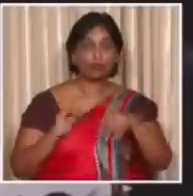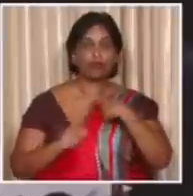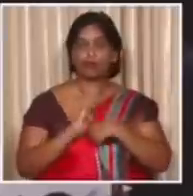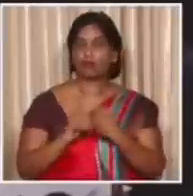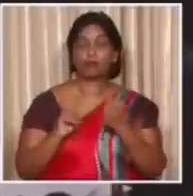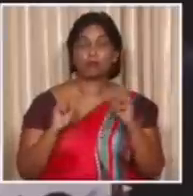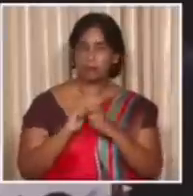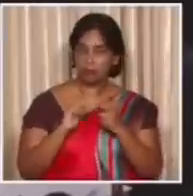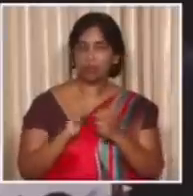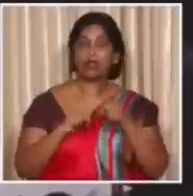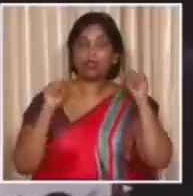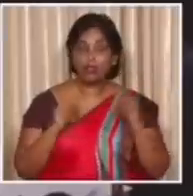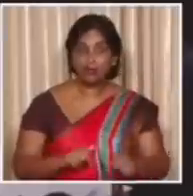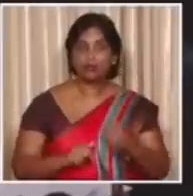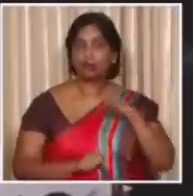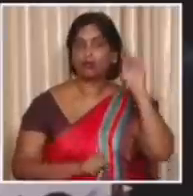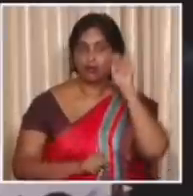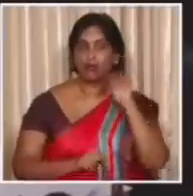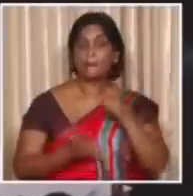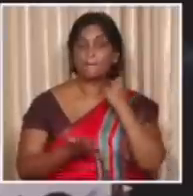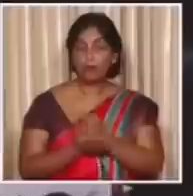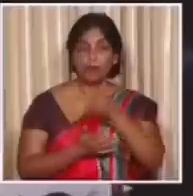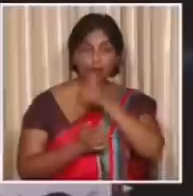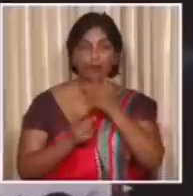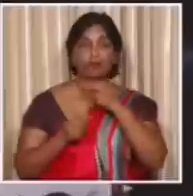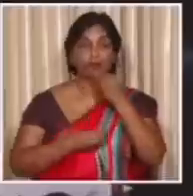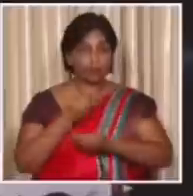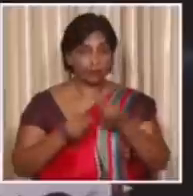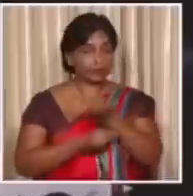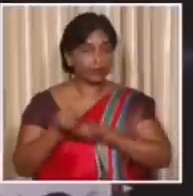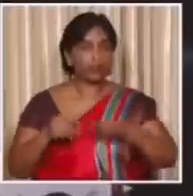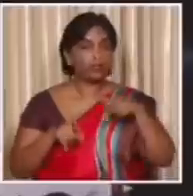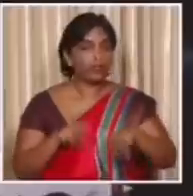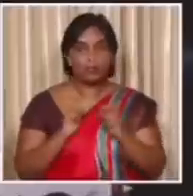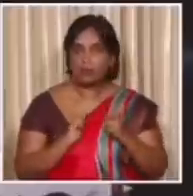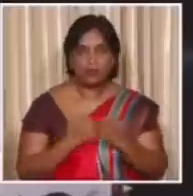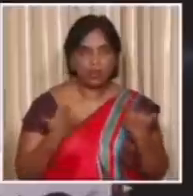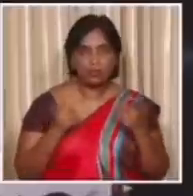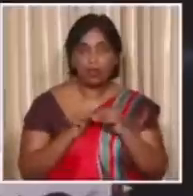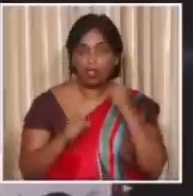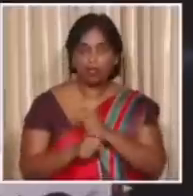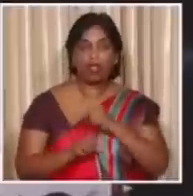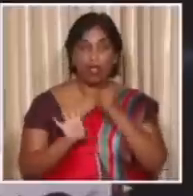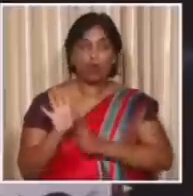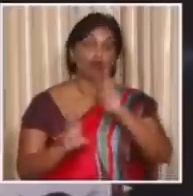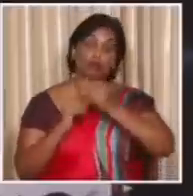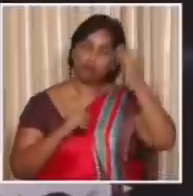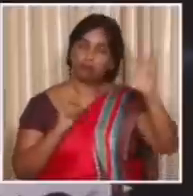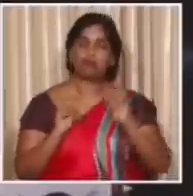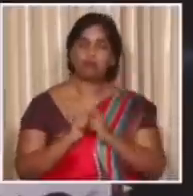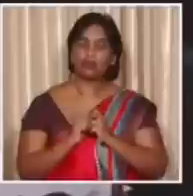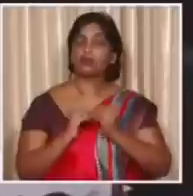ආර්ථිකයට බලපානවා කිව්වා. දැන් මම දැනගන්න කැමති මහ බැංකුව බැඳුම් කර ගනුදෙනුව දැන් බලපාන්නේ නැද්ද කියලා බන්දුලගේ. අවුරුදු 30ක් වෙනකන් බලපානවා කිව්වා.